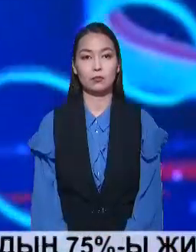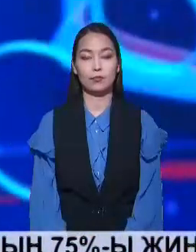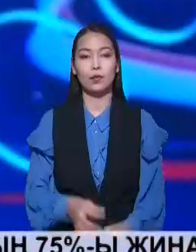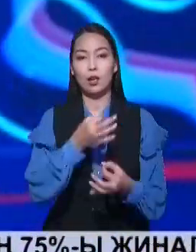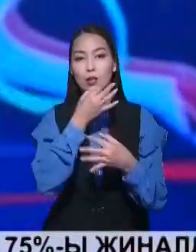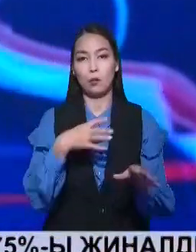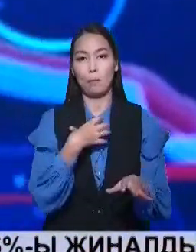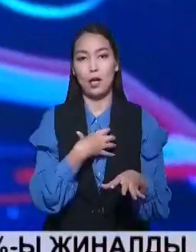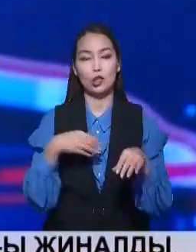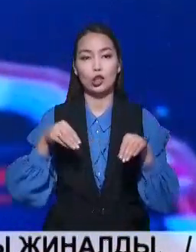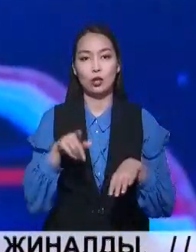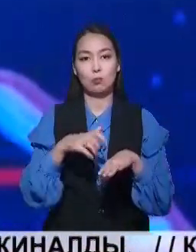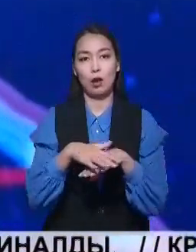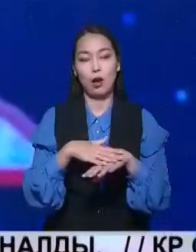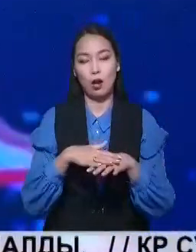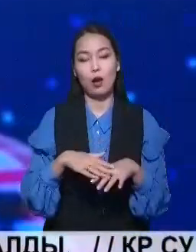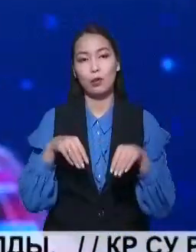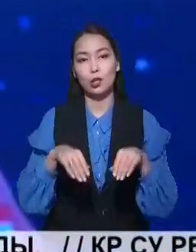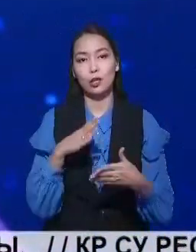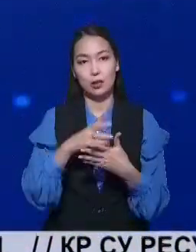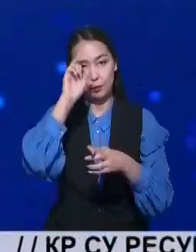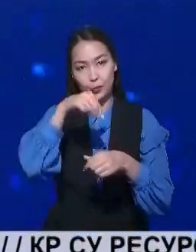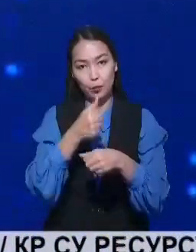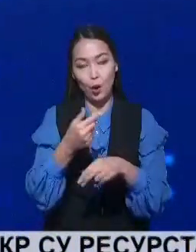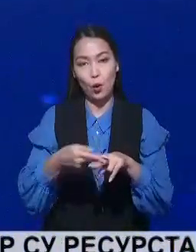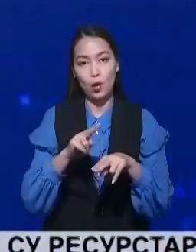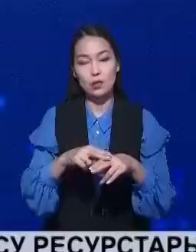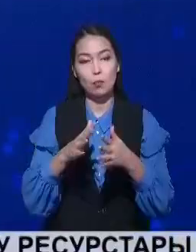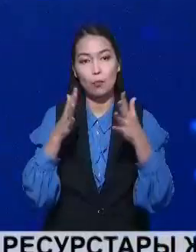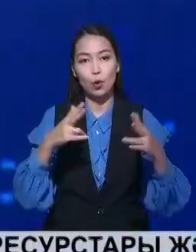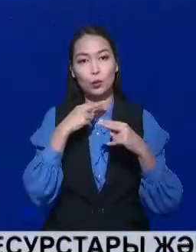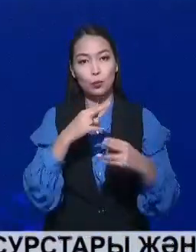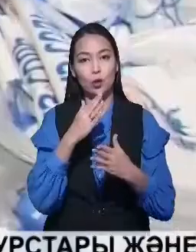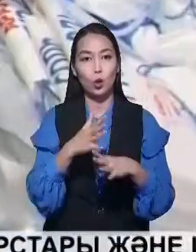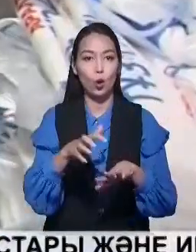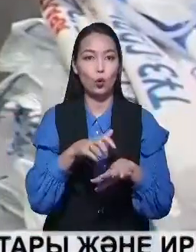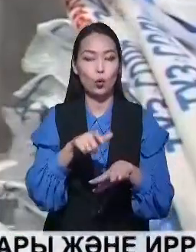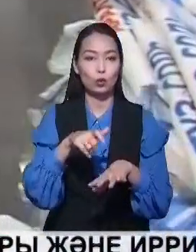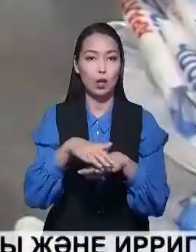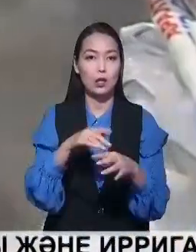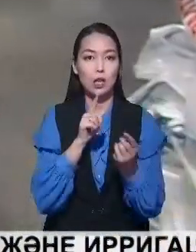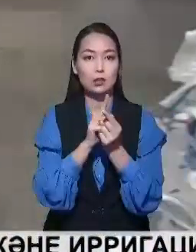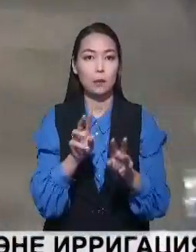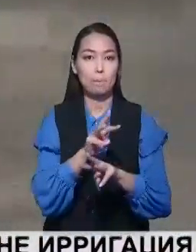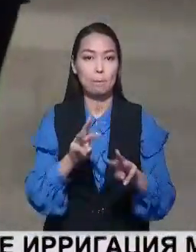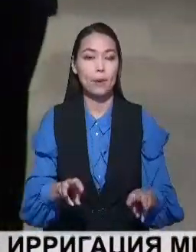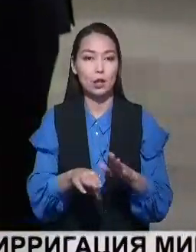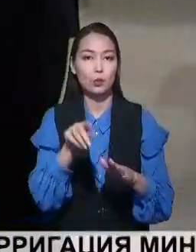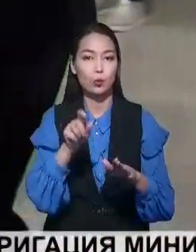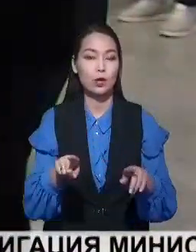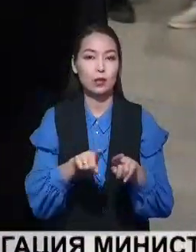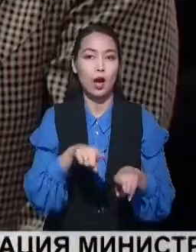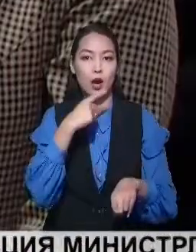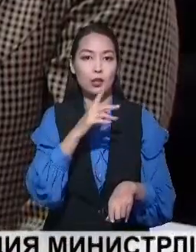Кез келген маңызды шешімді халық қабылдайды. Мемлекет басшысы да осыған мән беріп отыр. Көкшетаулықтармен кездесуде мәжіліс депутаттары осылай деді.